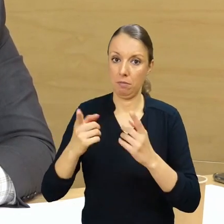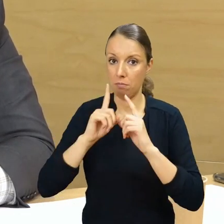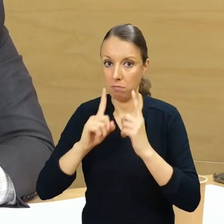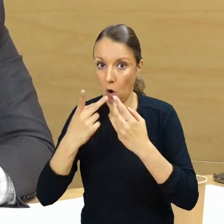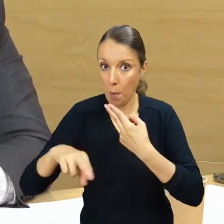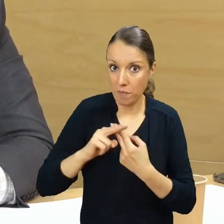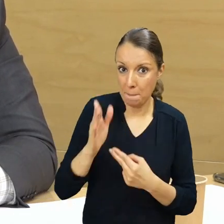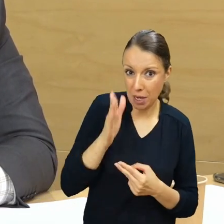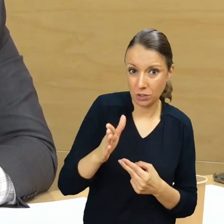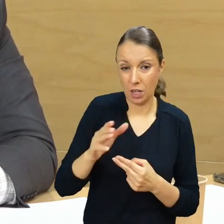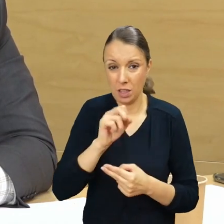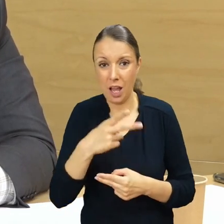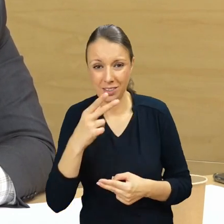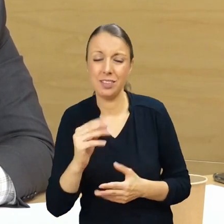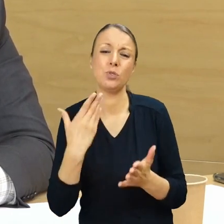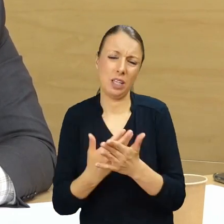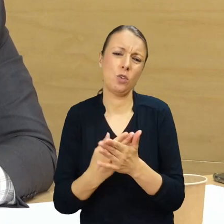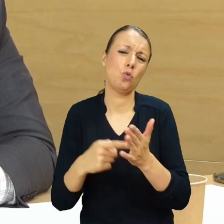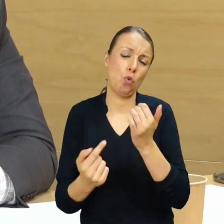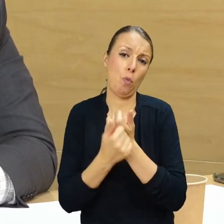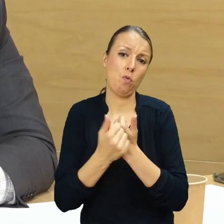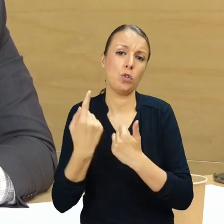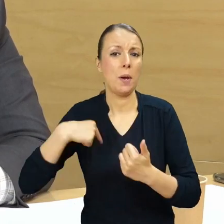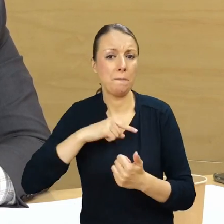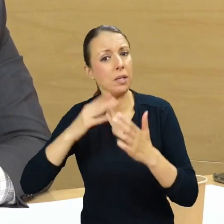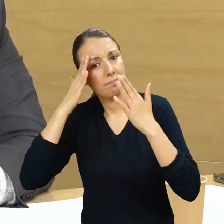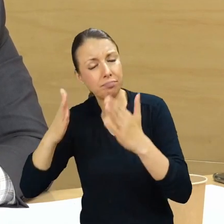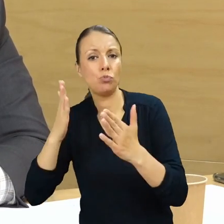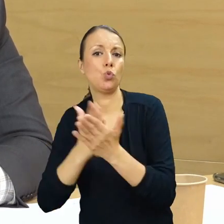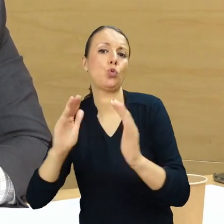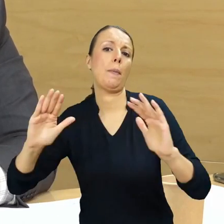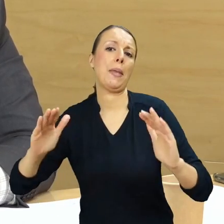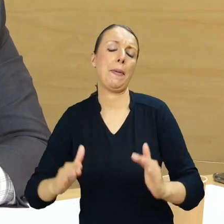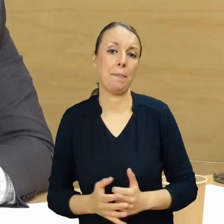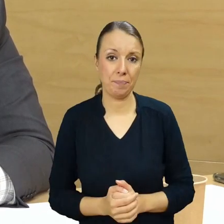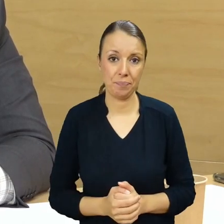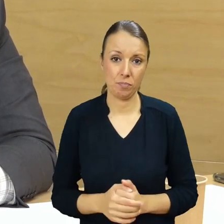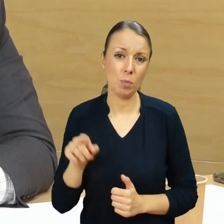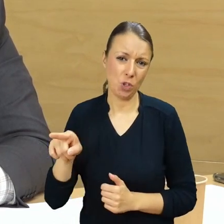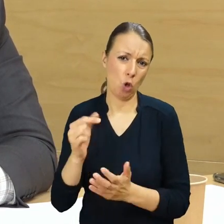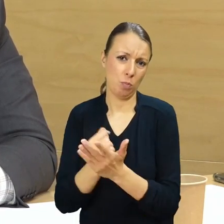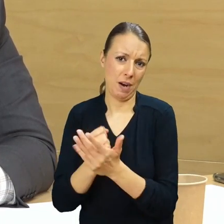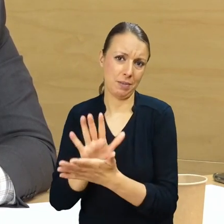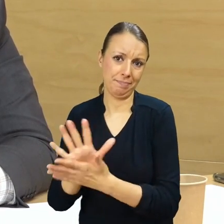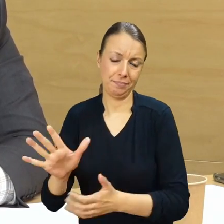dla których robimy tego mniej. Gdy robiliśmy to z zakresu bezpieczeństwa, tego styku służb